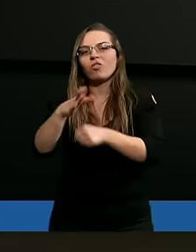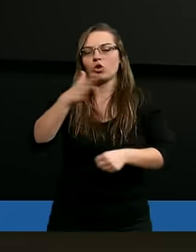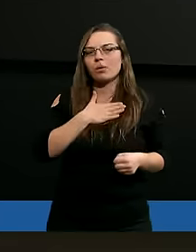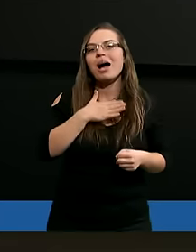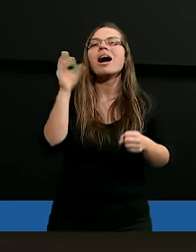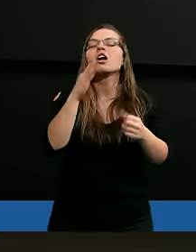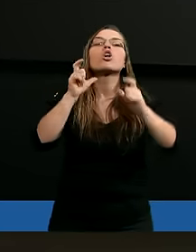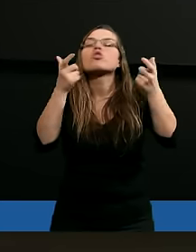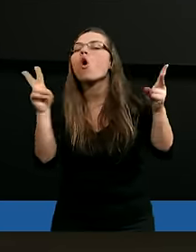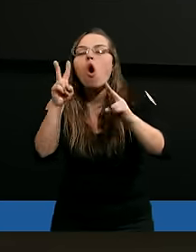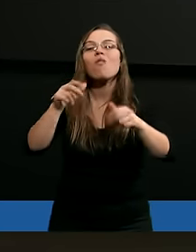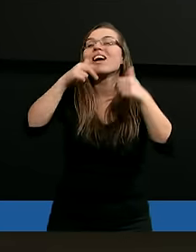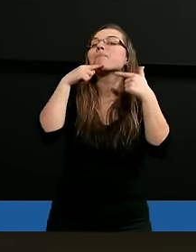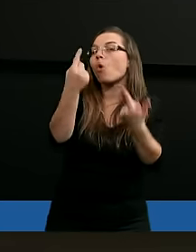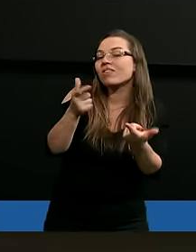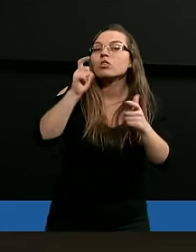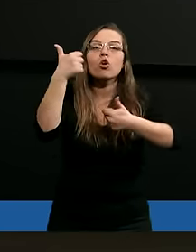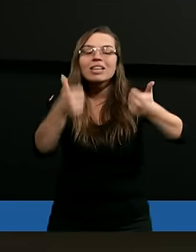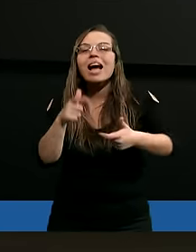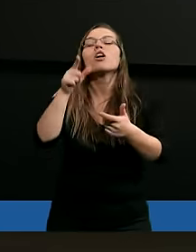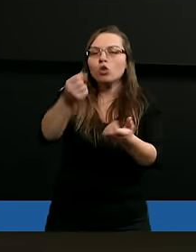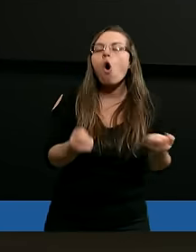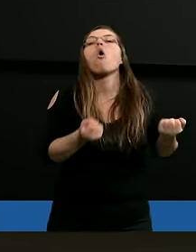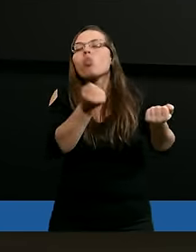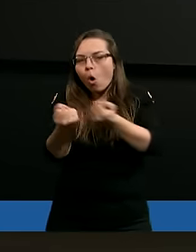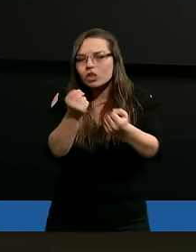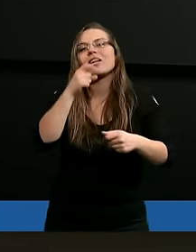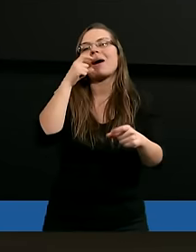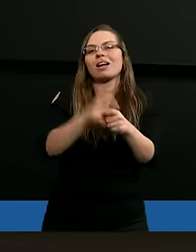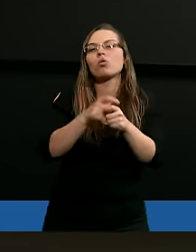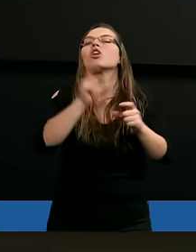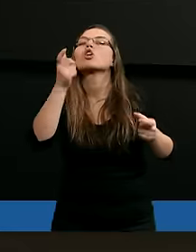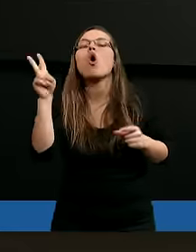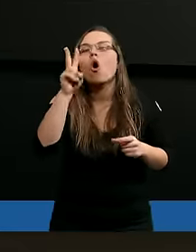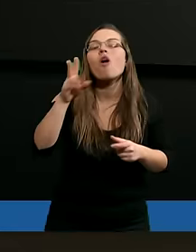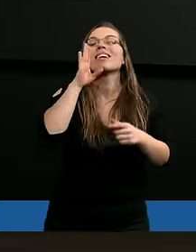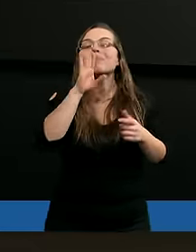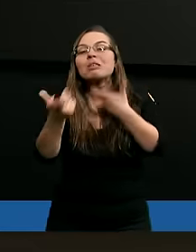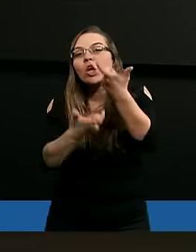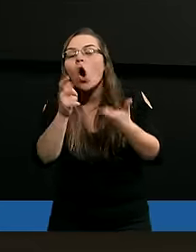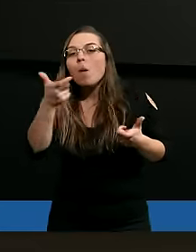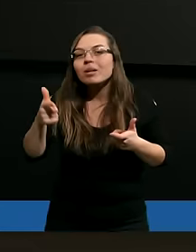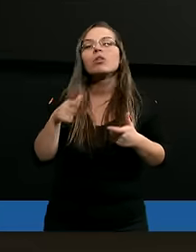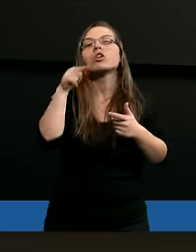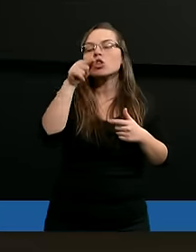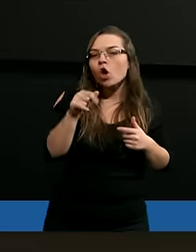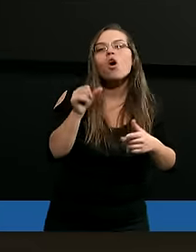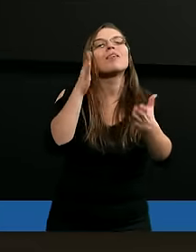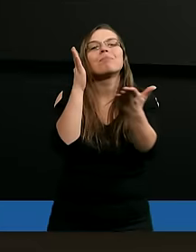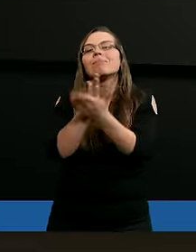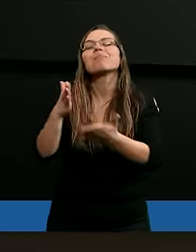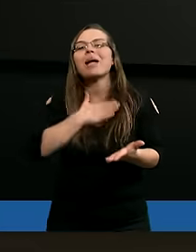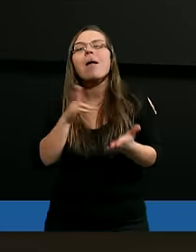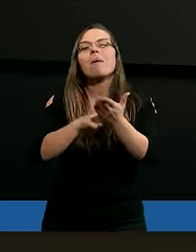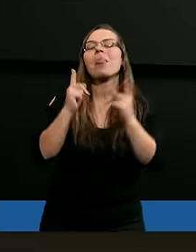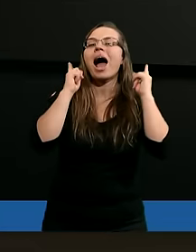ufność, że cokolwiek powiedział, to dotrzyma słowa. I cokolwiek by ten rok przyniósł, to